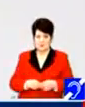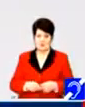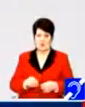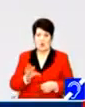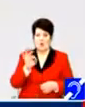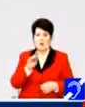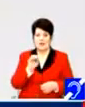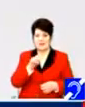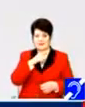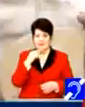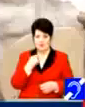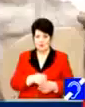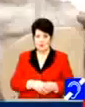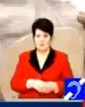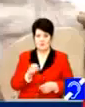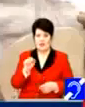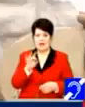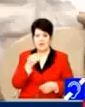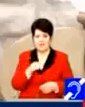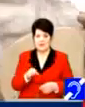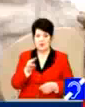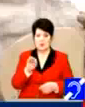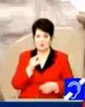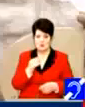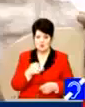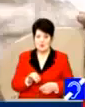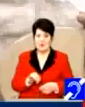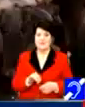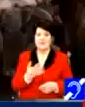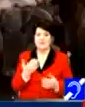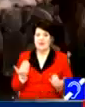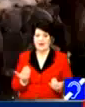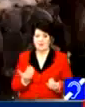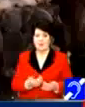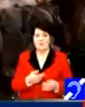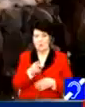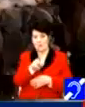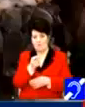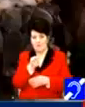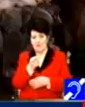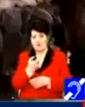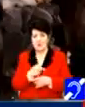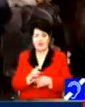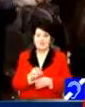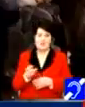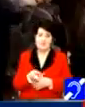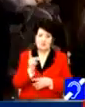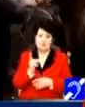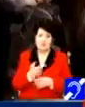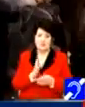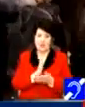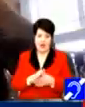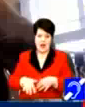Orient rus, cum ar fi coreacii, itelmenii sau ciucci, se îndeletnicesc și acum cu vânătoarea și pescuitul. Au cote